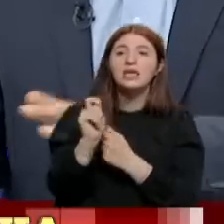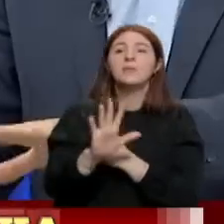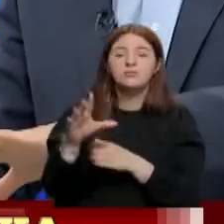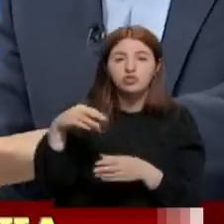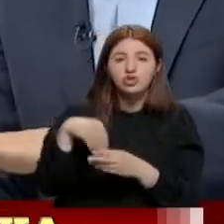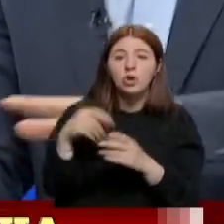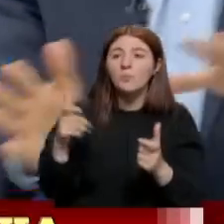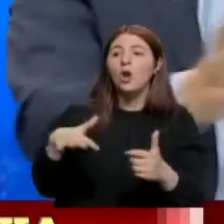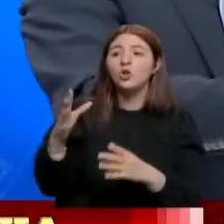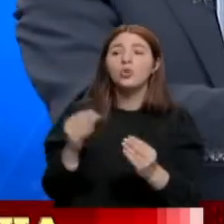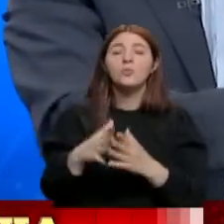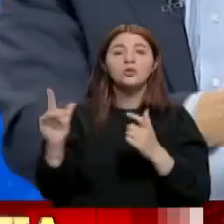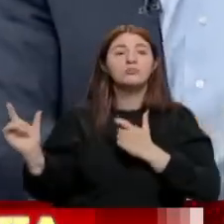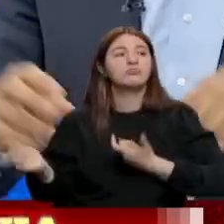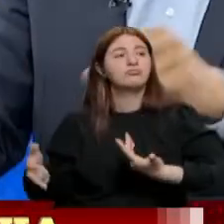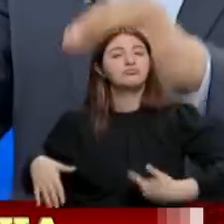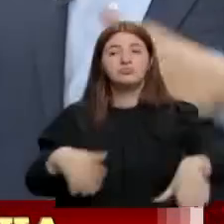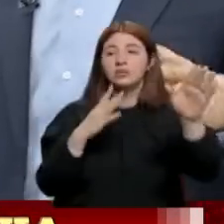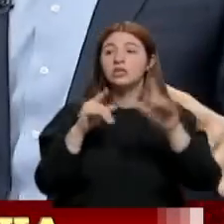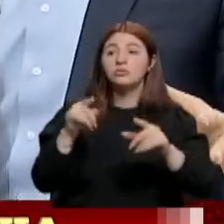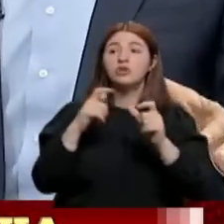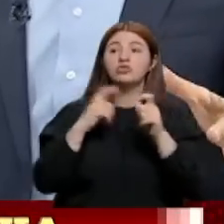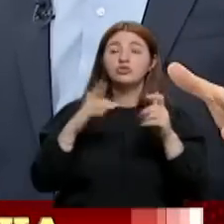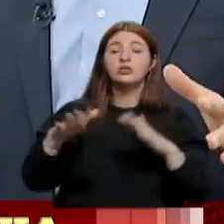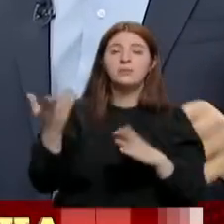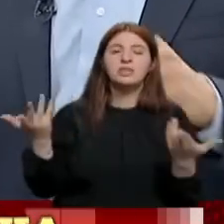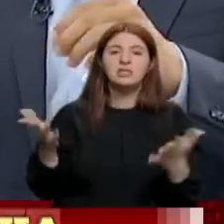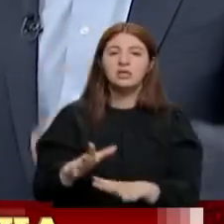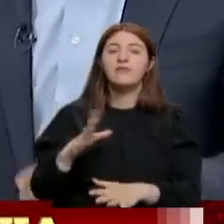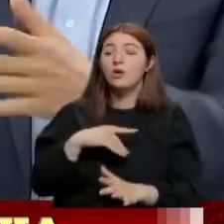için bölgeden büyük bir göç oldu. Şimdi sosyal bir yıkım var.